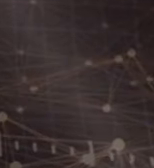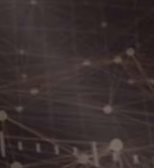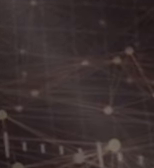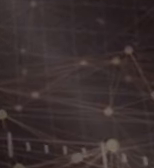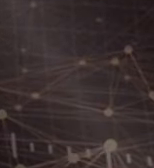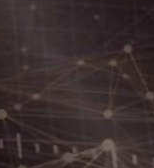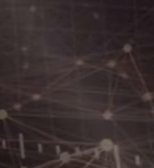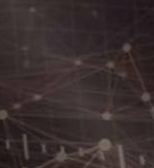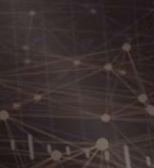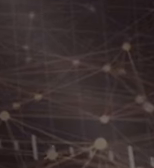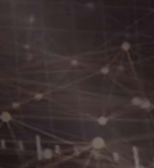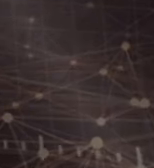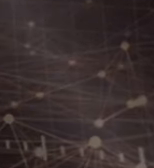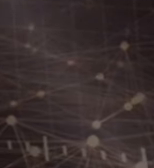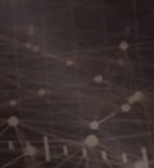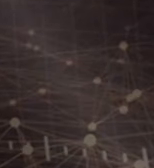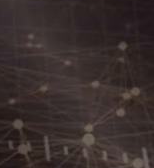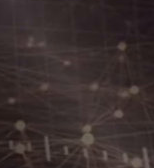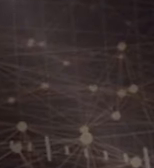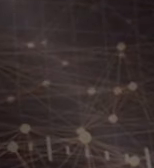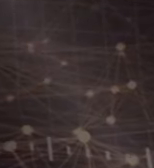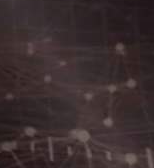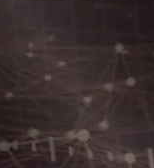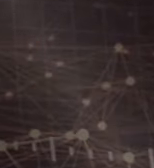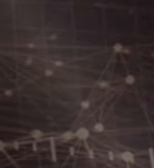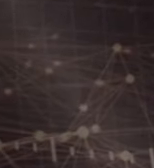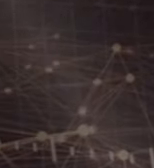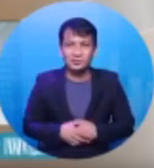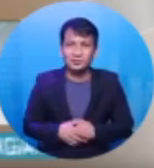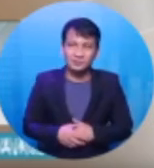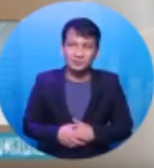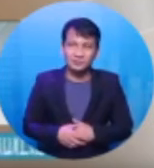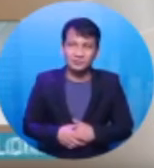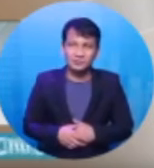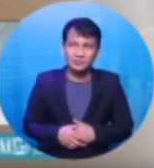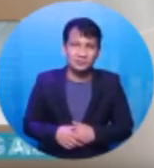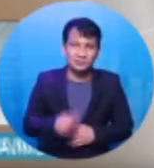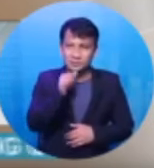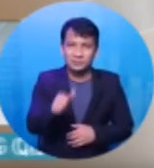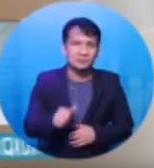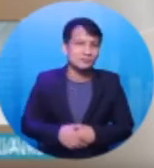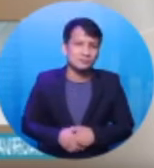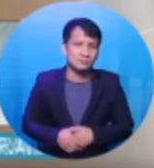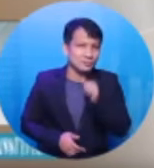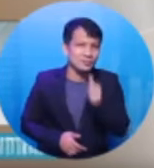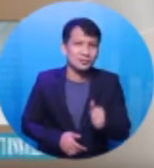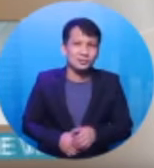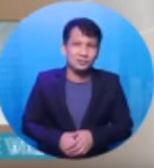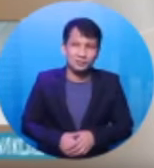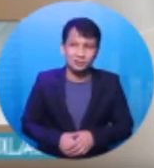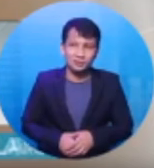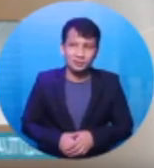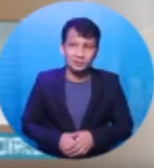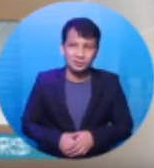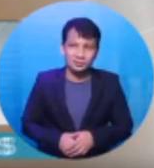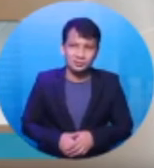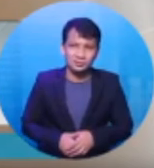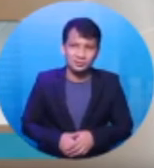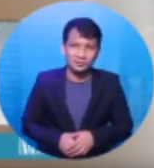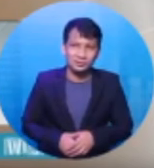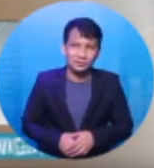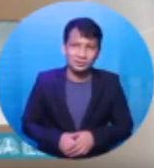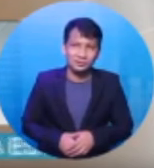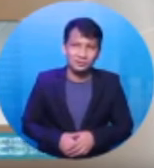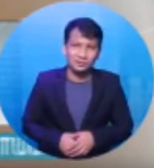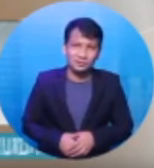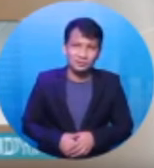picture mo, pero hindi ba filter daw yan? Filter? Wow, ha? Hindi. Hindi filter? May video nga ako, kaya pipino mo pa yung